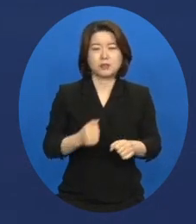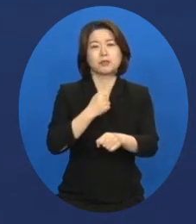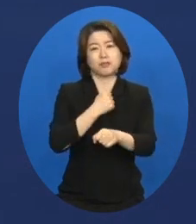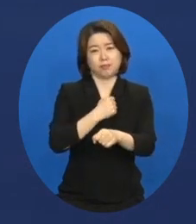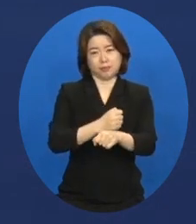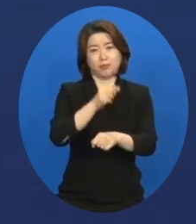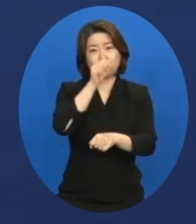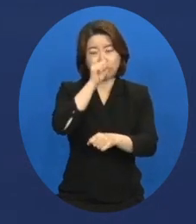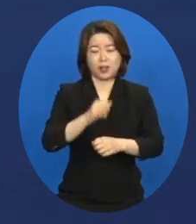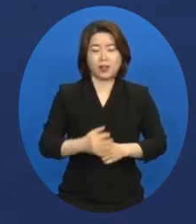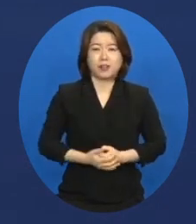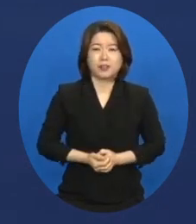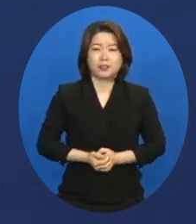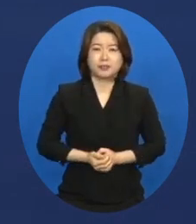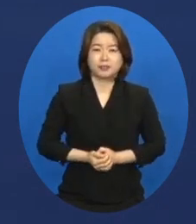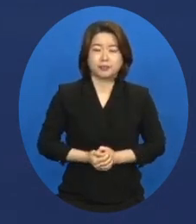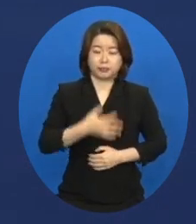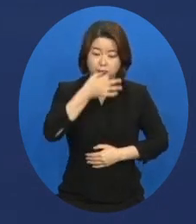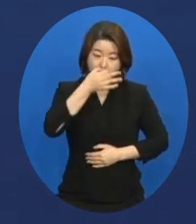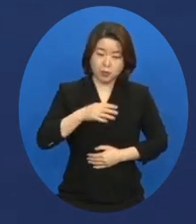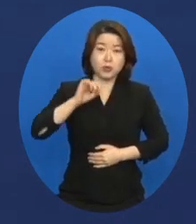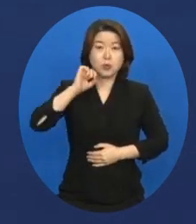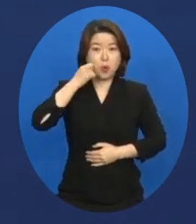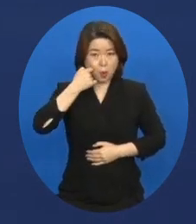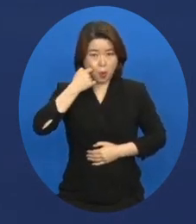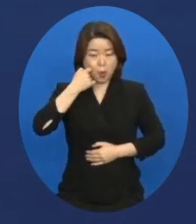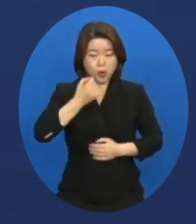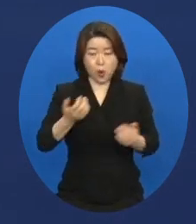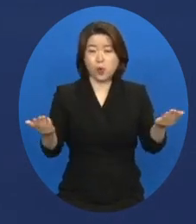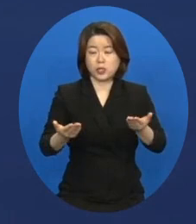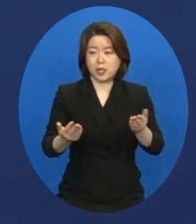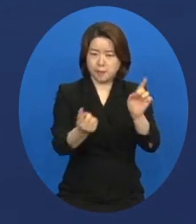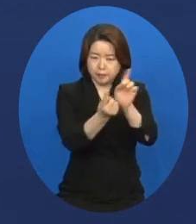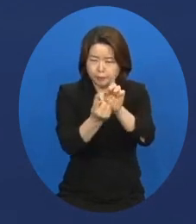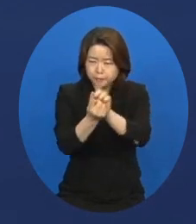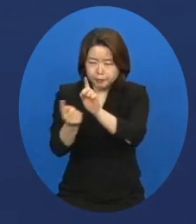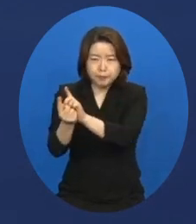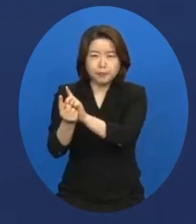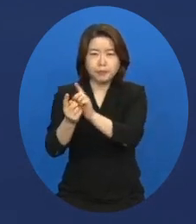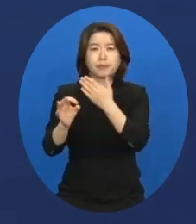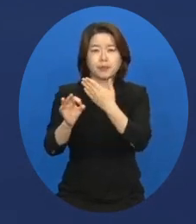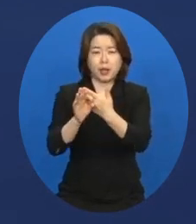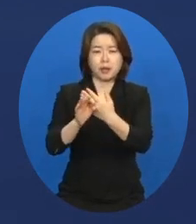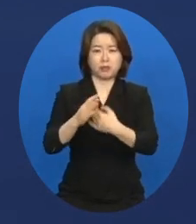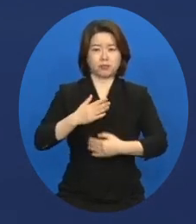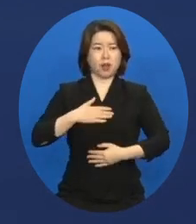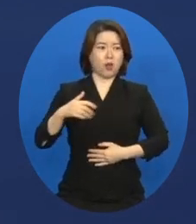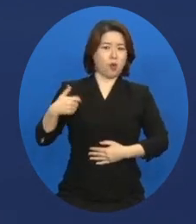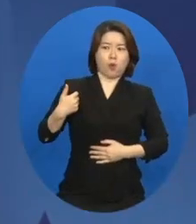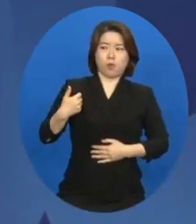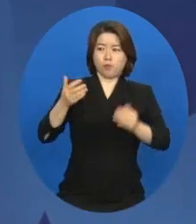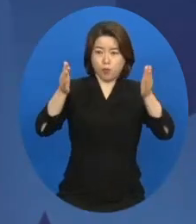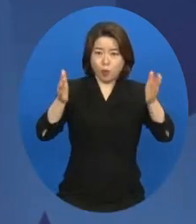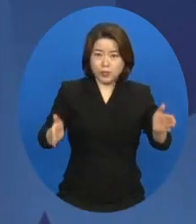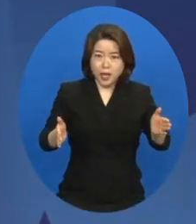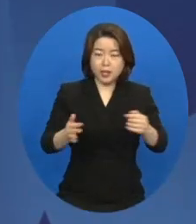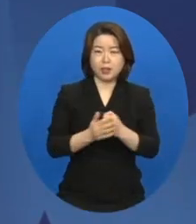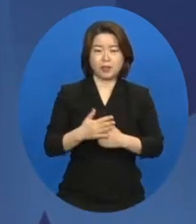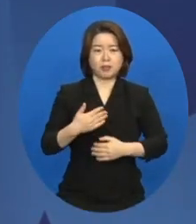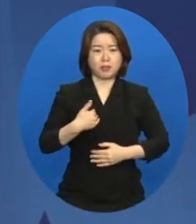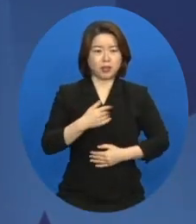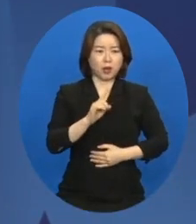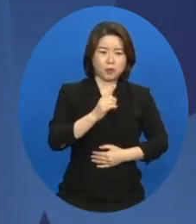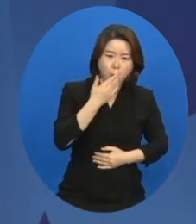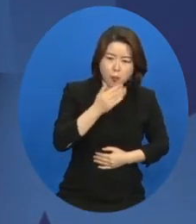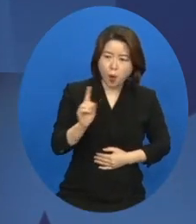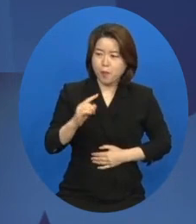합니다. 힘들고 어려운 일을 만나면 우리도 모르는 사이에 내가 뭘